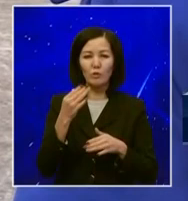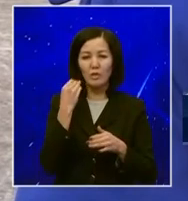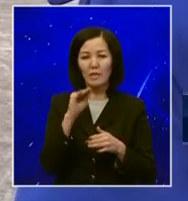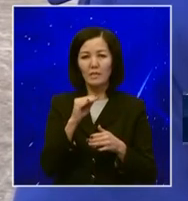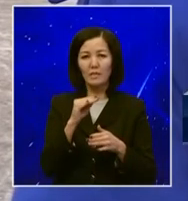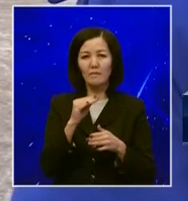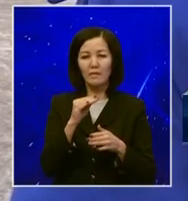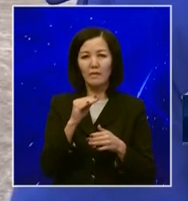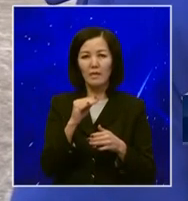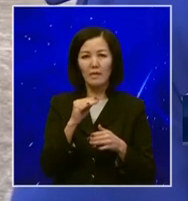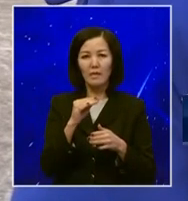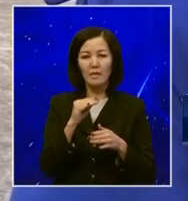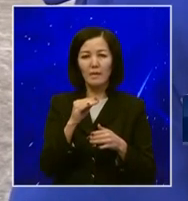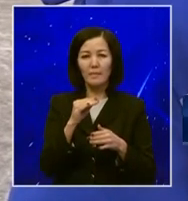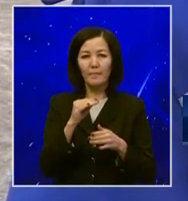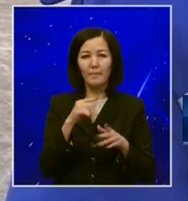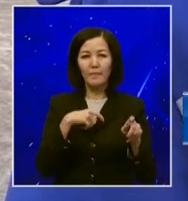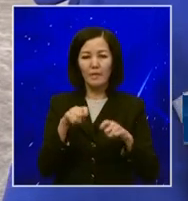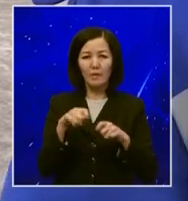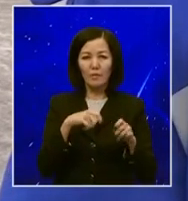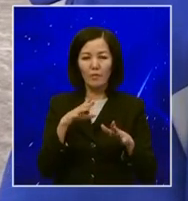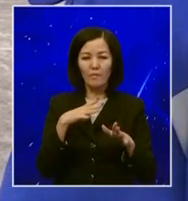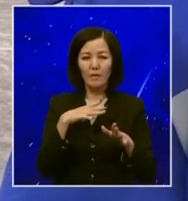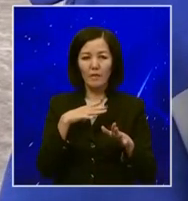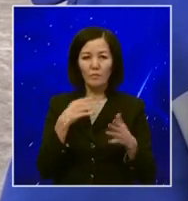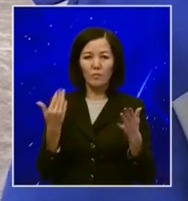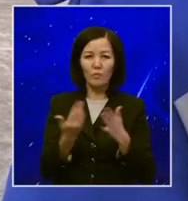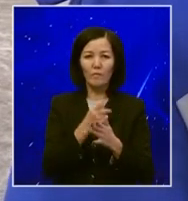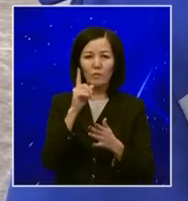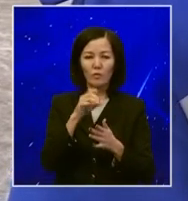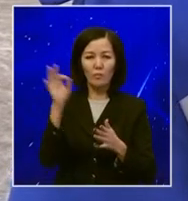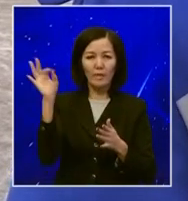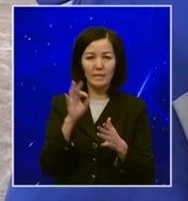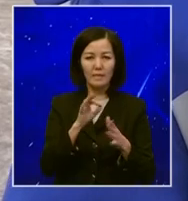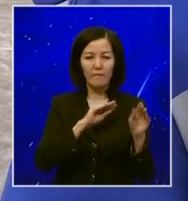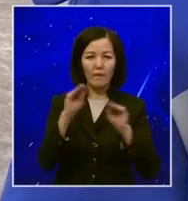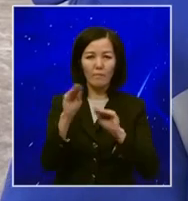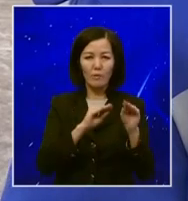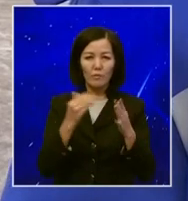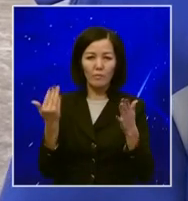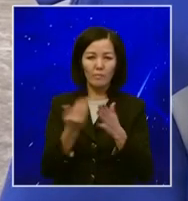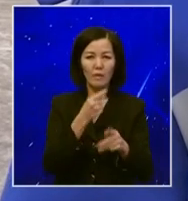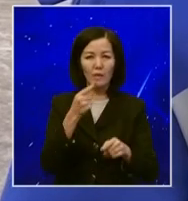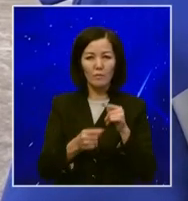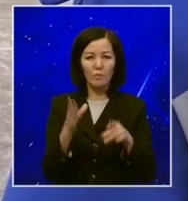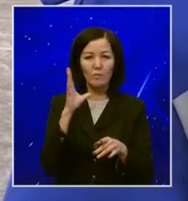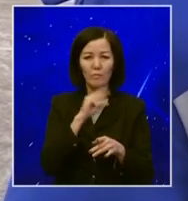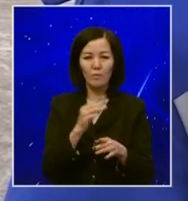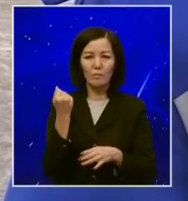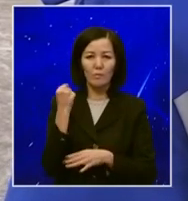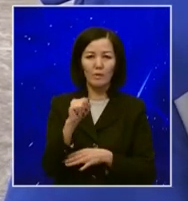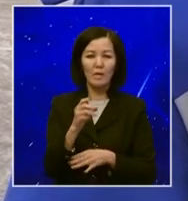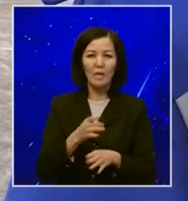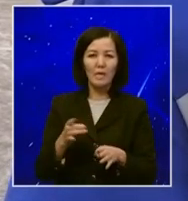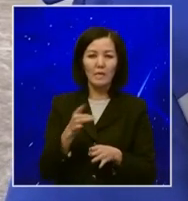продукции. Вы видели, у нас 100% новое оборудование. У нас очень качественный аккумулятор, мы выигрываем конкуренцию на российском рынке,